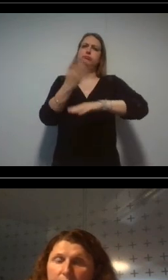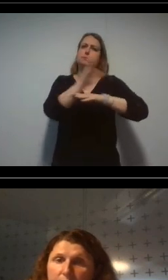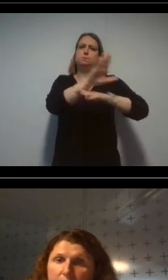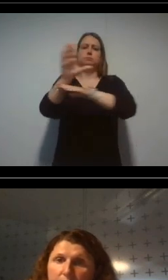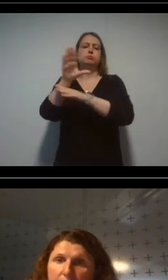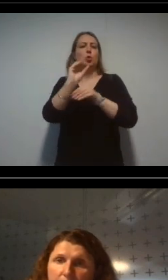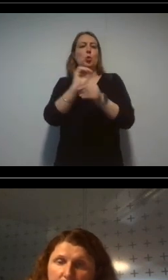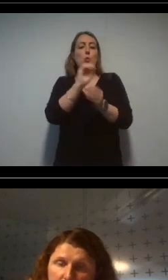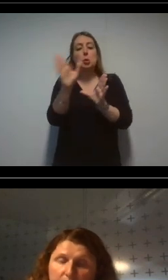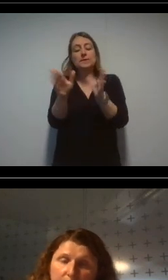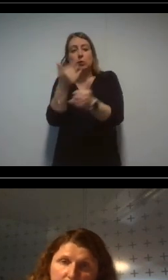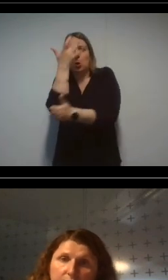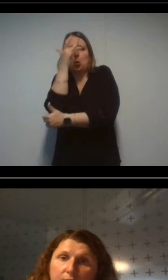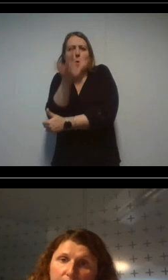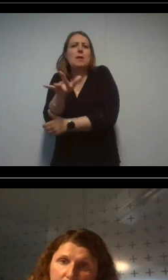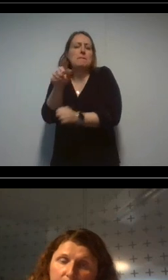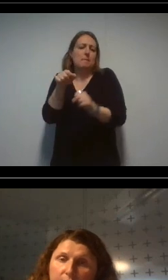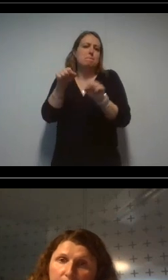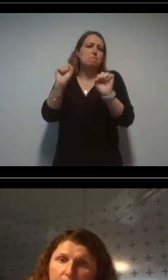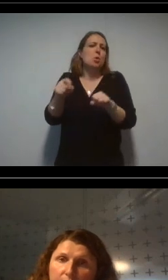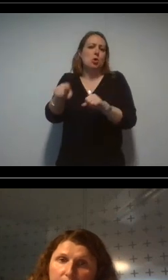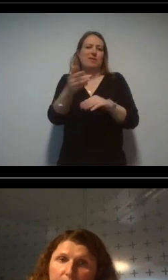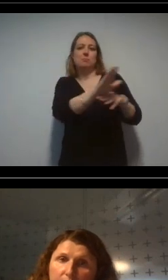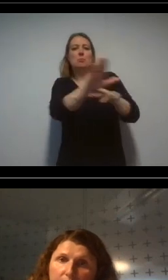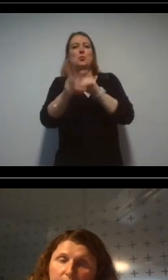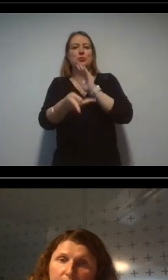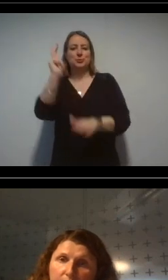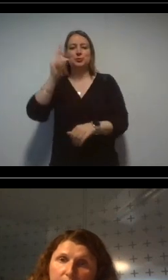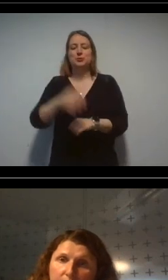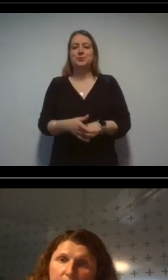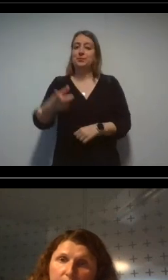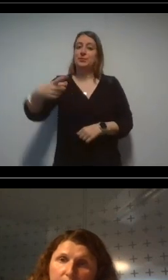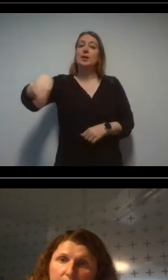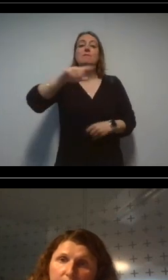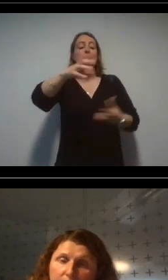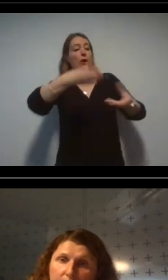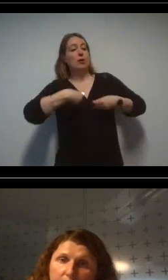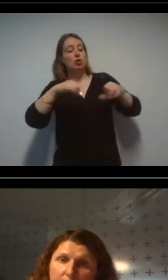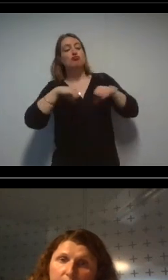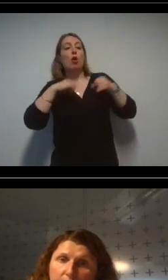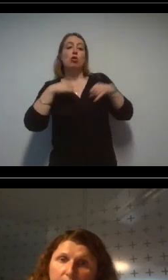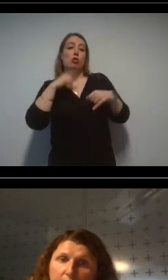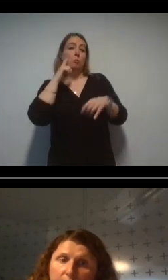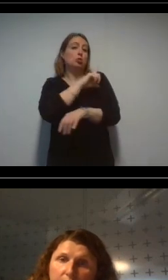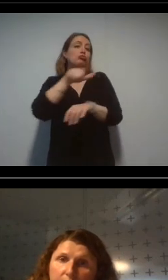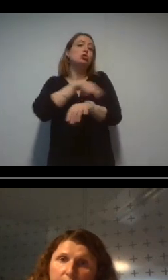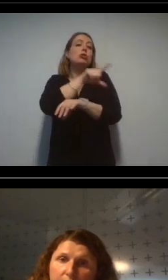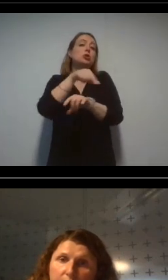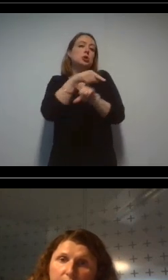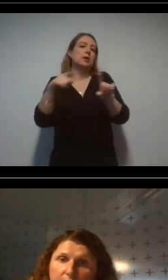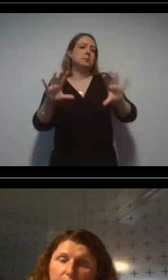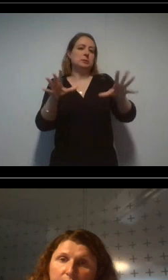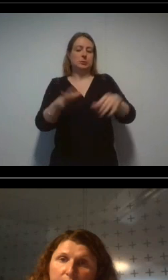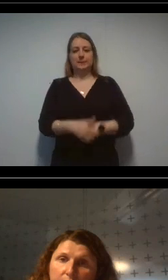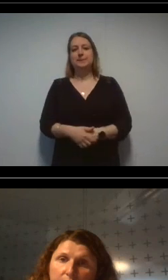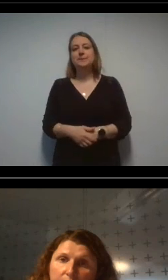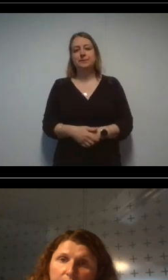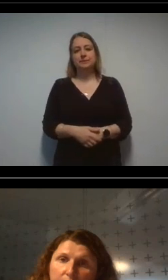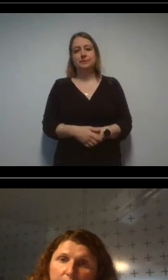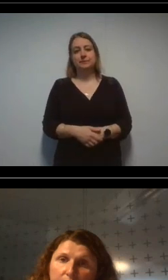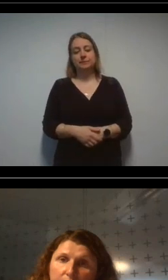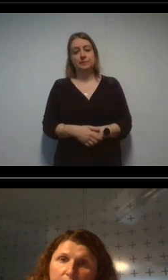une manière d'y répondre. Et vous accueillez les jeunes sur une durée de 2 heures et demie à peu près, et vous embarquez